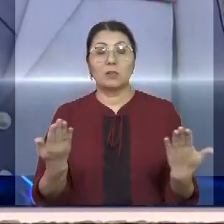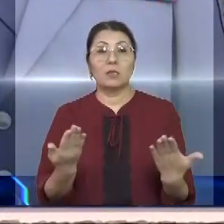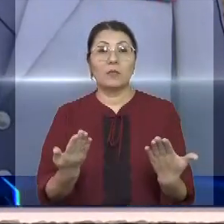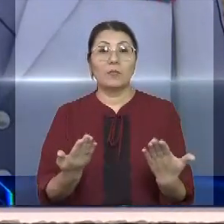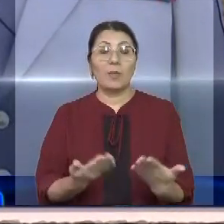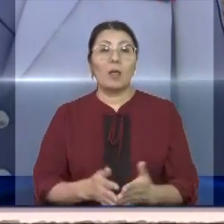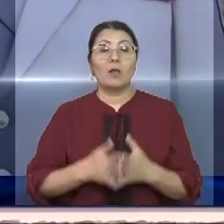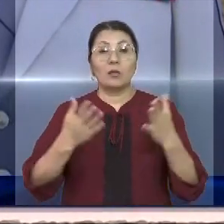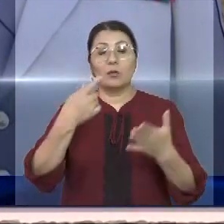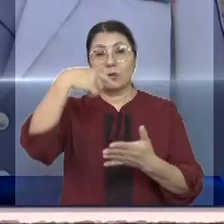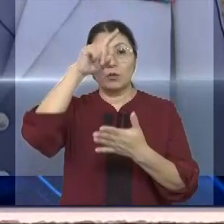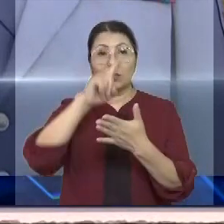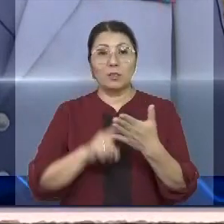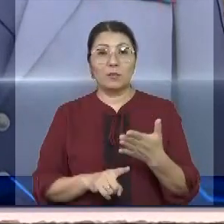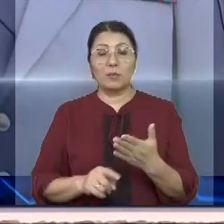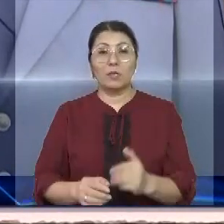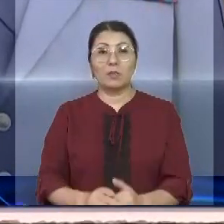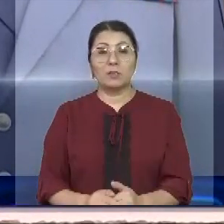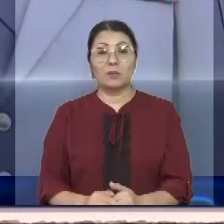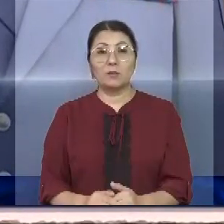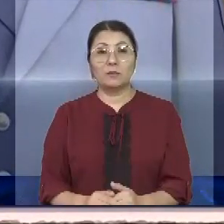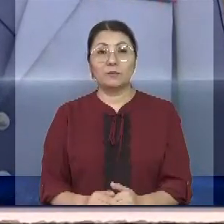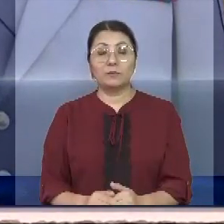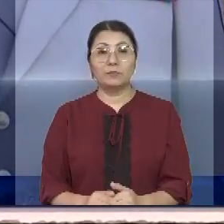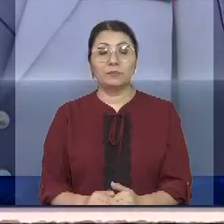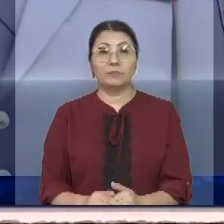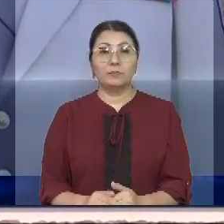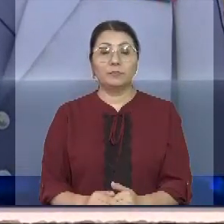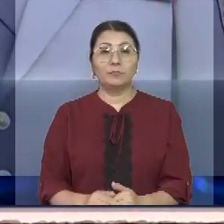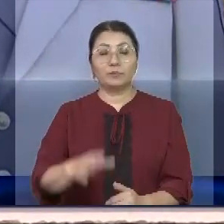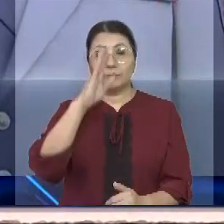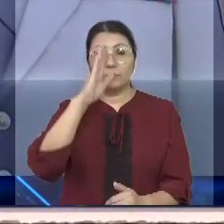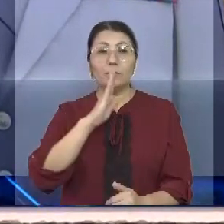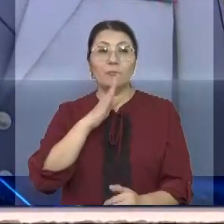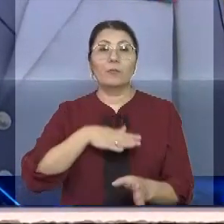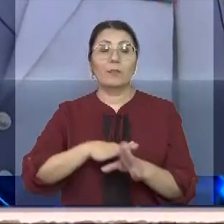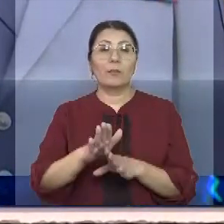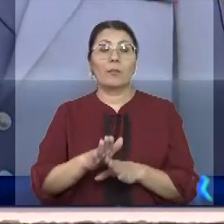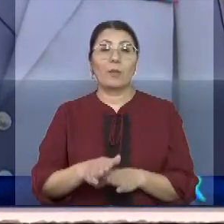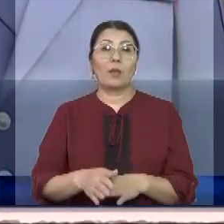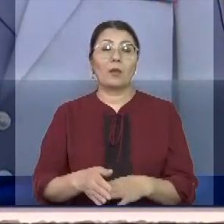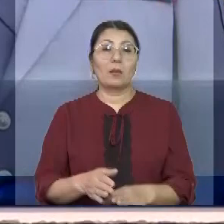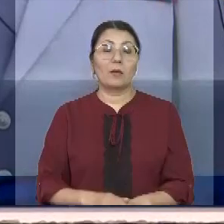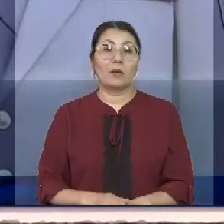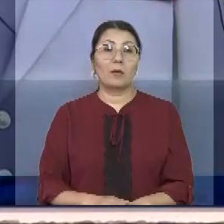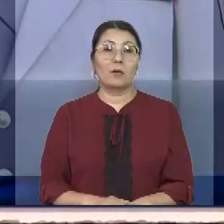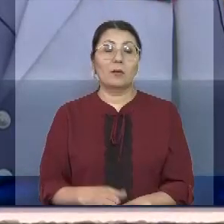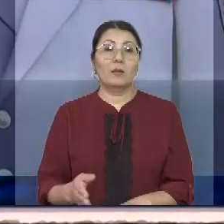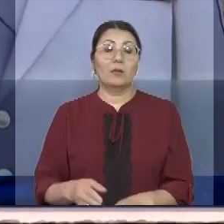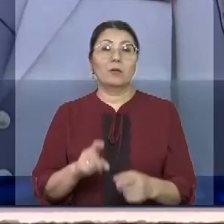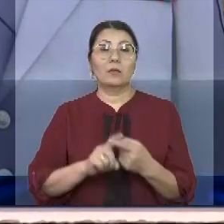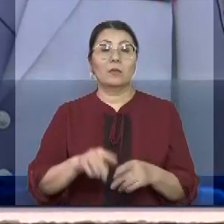Сіздердің үлкен сенімдеріңізді ұлдарыңыз мен қыздар ақтайтына ешқандай күмәніміз жоқ.